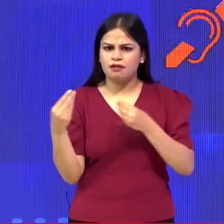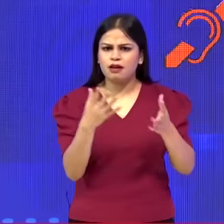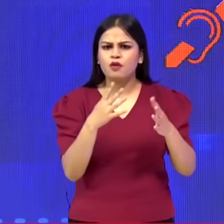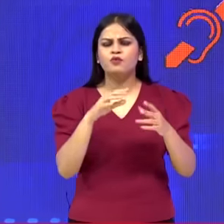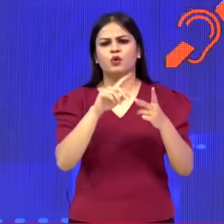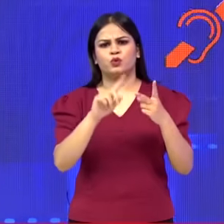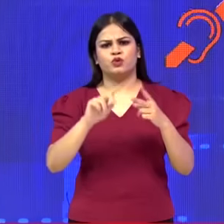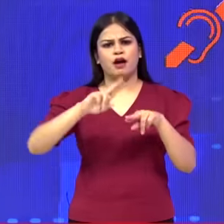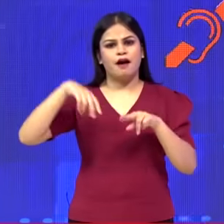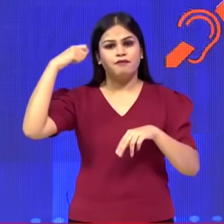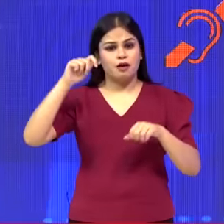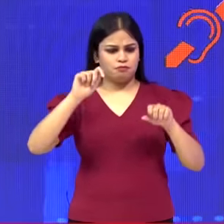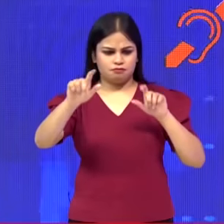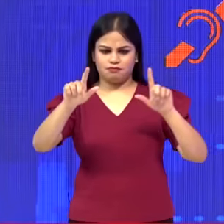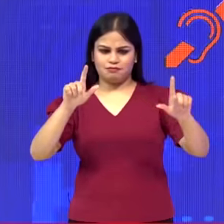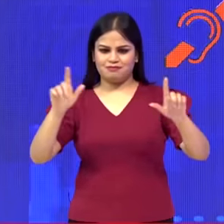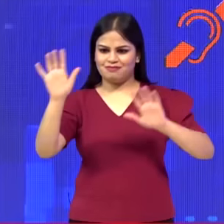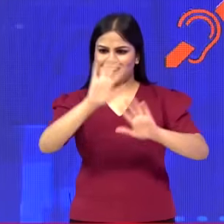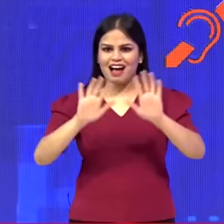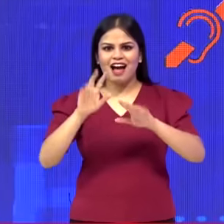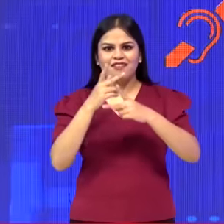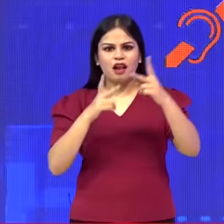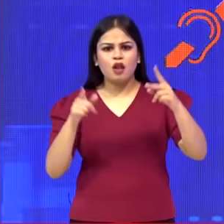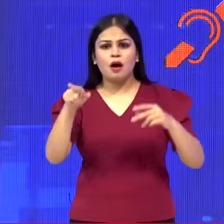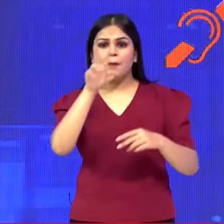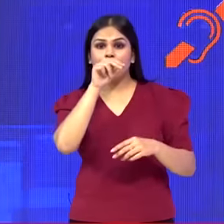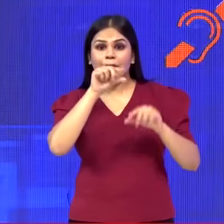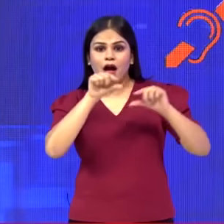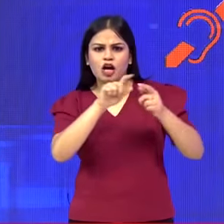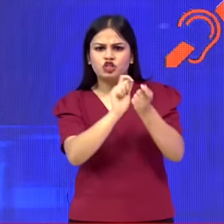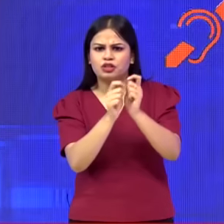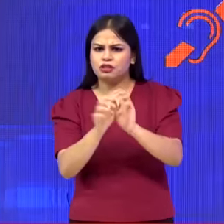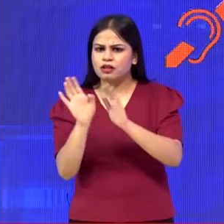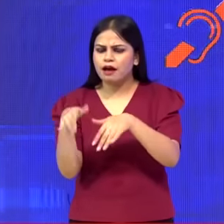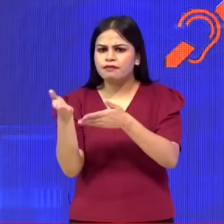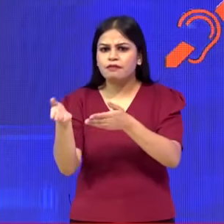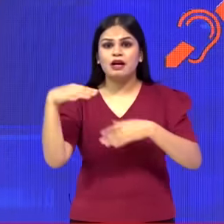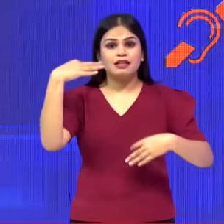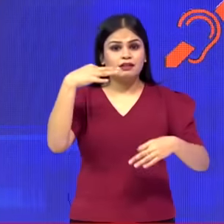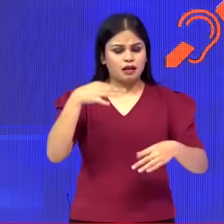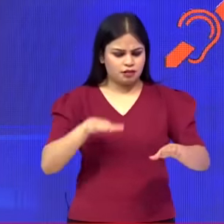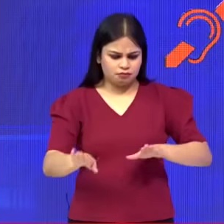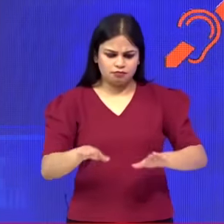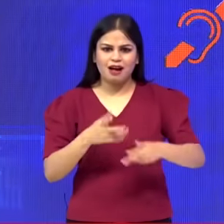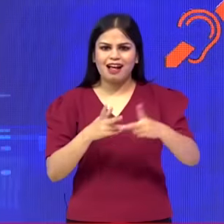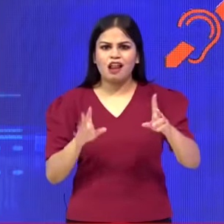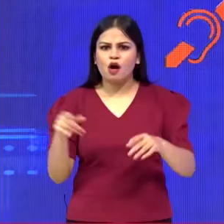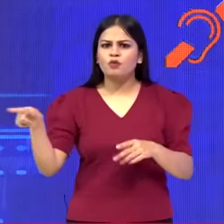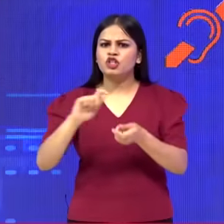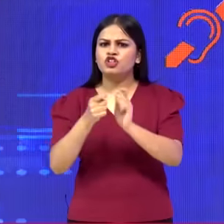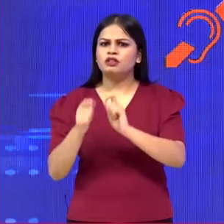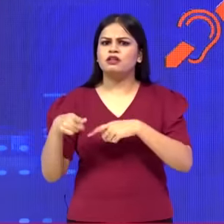की स्क्रीन प्ले भी चेंज करेंगे, फिल्म के डायलॉग भी चेंज करेंगे, और फिल्म में डांस के जो स्टेप्स है वो भी सलमान खान तय